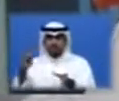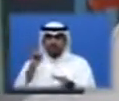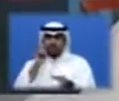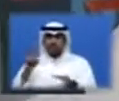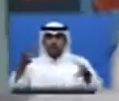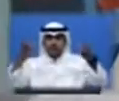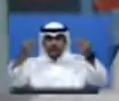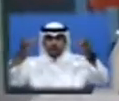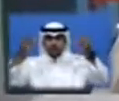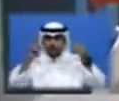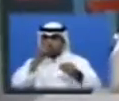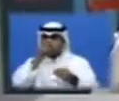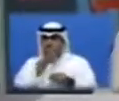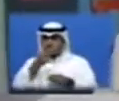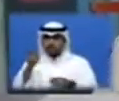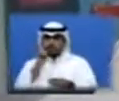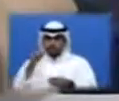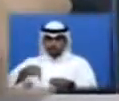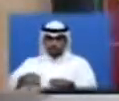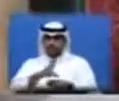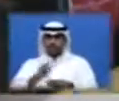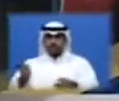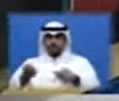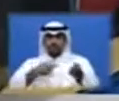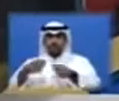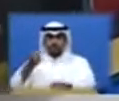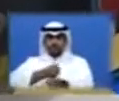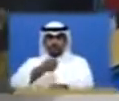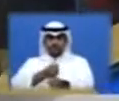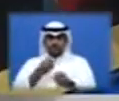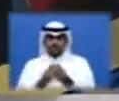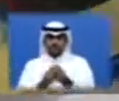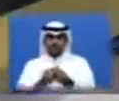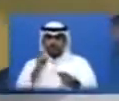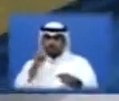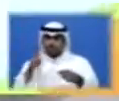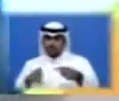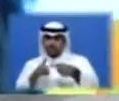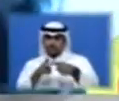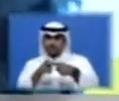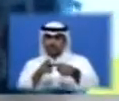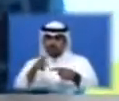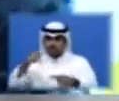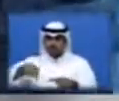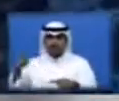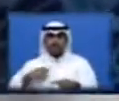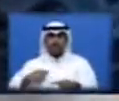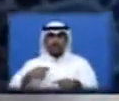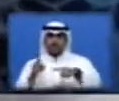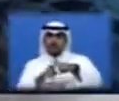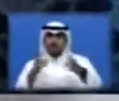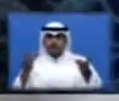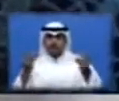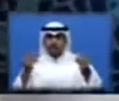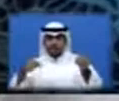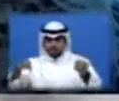العلمية تماشيا مع سوق العمل. معرض الرياضيات حياتنا صمم ليلهم ويطلق